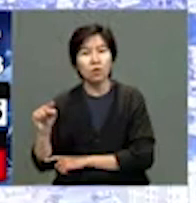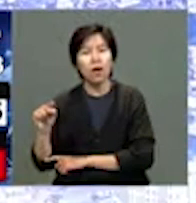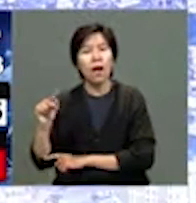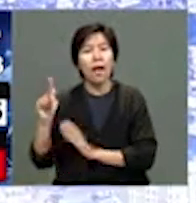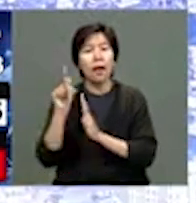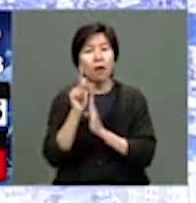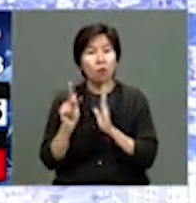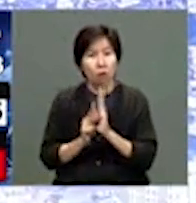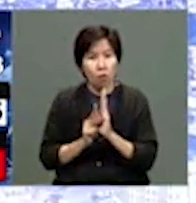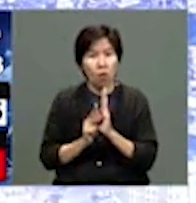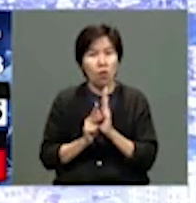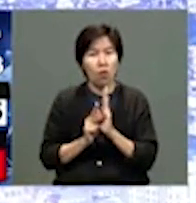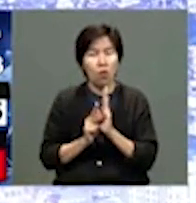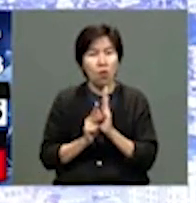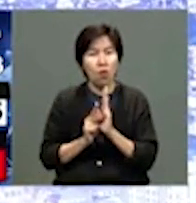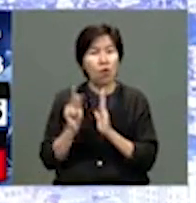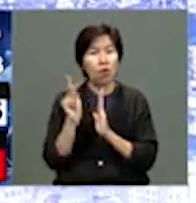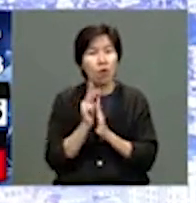นะฮะจากร่างดังกล่าวเนี่ยถ้าเกิดมีการเข้าประชุมในวันศุกร์นี้แล้วจะเริ่มต้นผ่อนคลายมาตรการต่างๆเมื่อไหร่ครับก็ก็จะอยู่ในระยะที่4